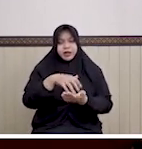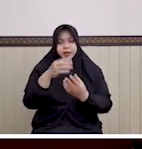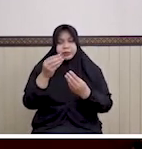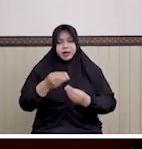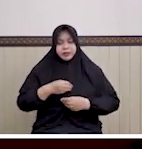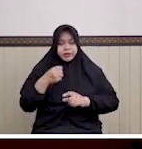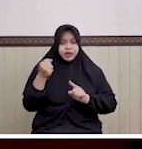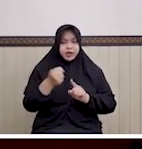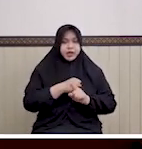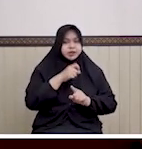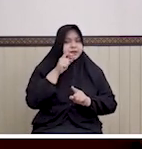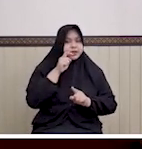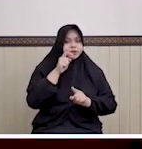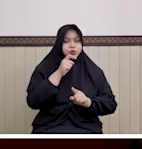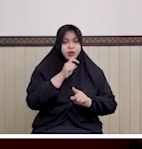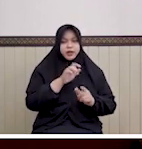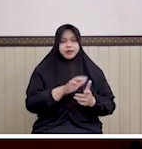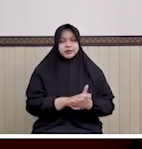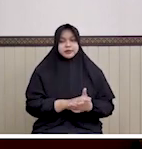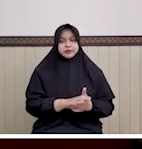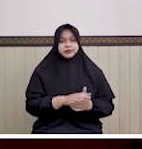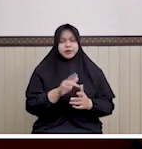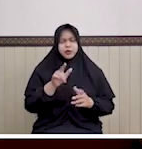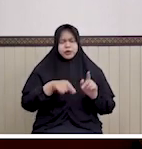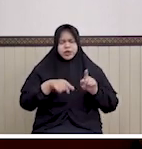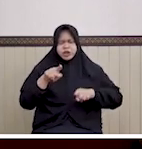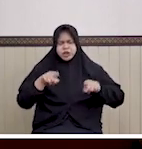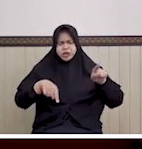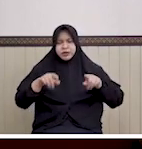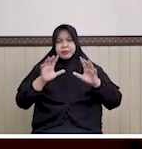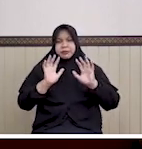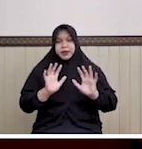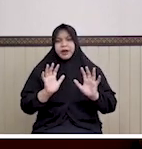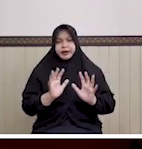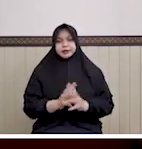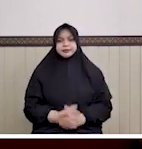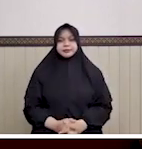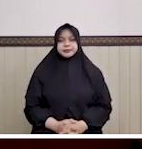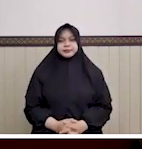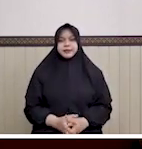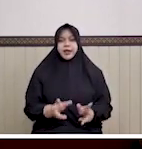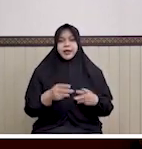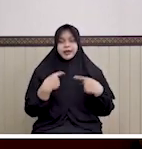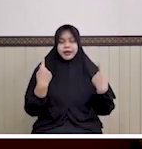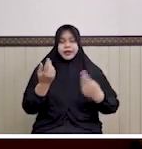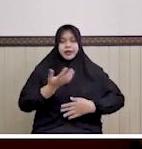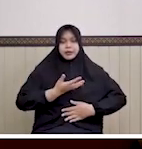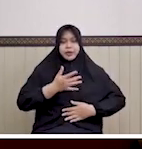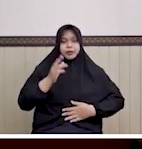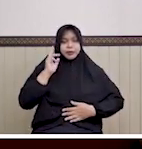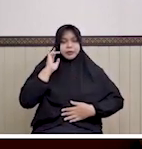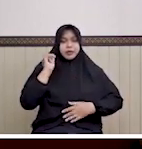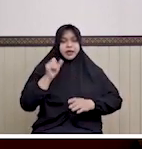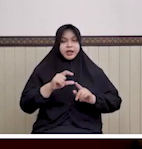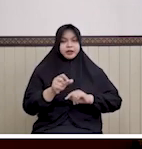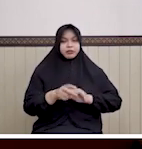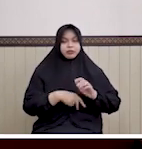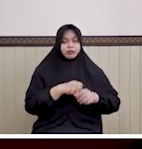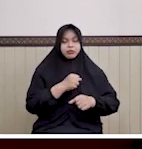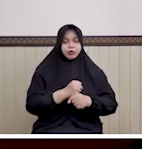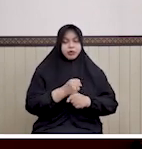mendapatkan kekerasan seksual yang variannya cukup banyak begitu nah kita ingin ke baik pongdut ini